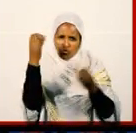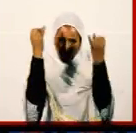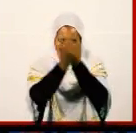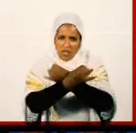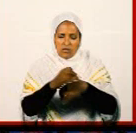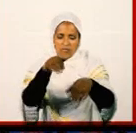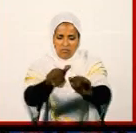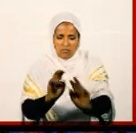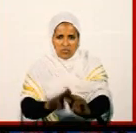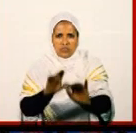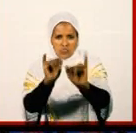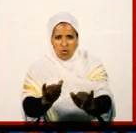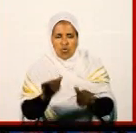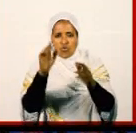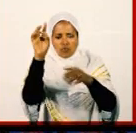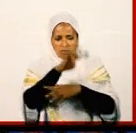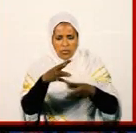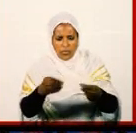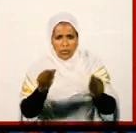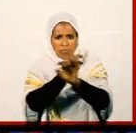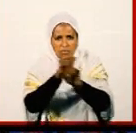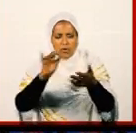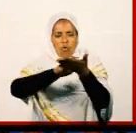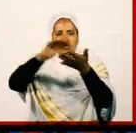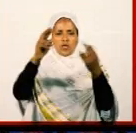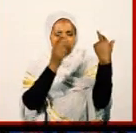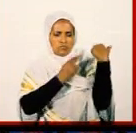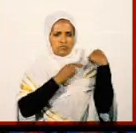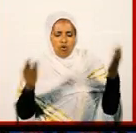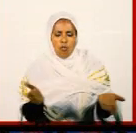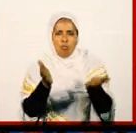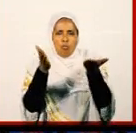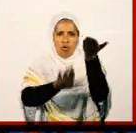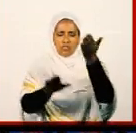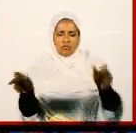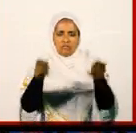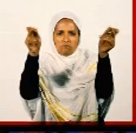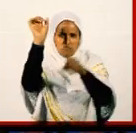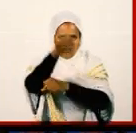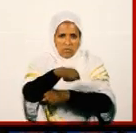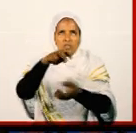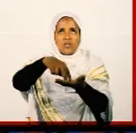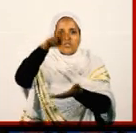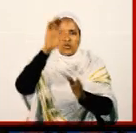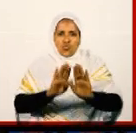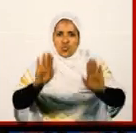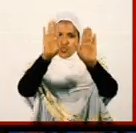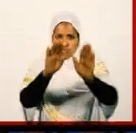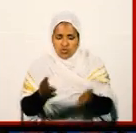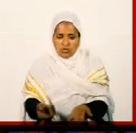አደረ። በሶስተኛው ቀን መፍረስ መወሰስ ያገኘው በመለኮታዊ ስልጣኑ ሞትን ድል አድርጎ ተነሳ። የተነሳባት ዕለት እሁድ